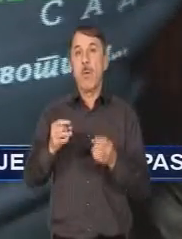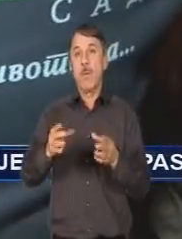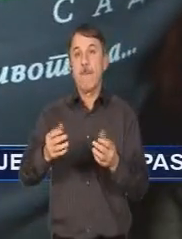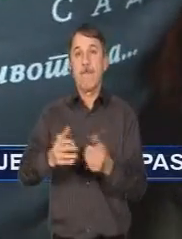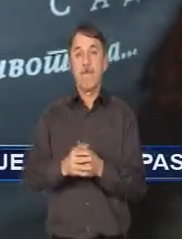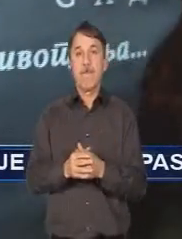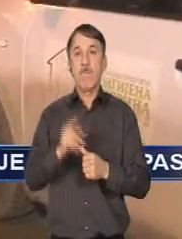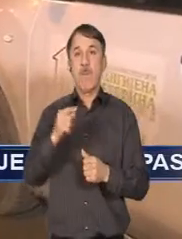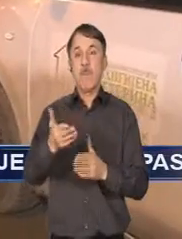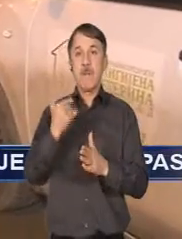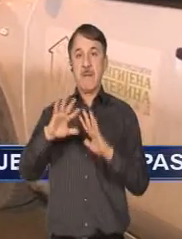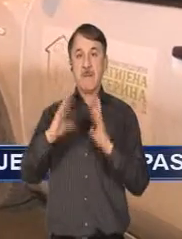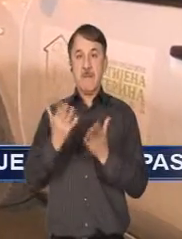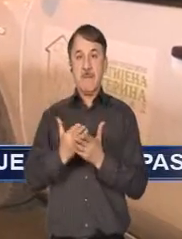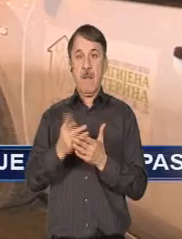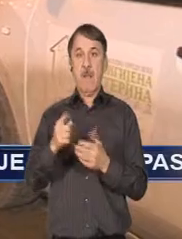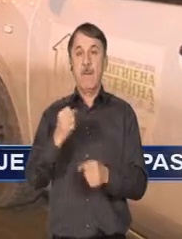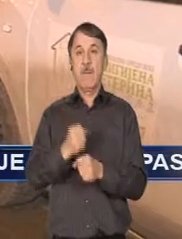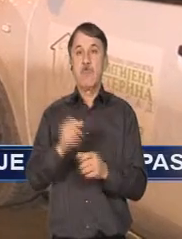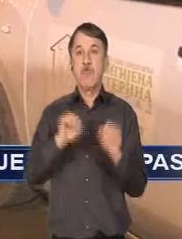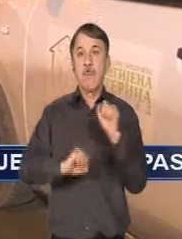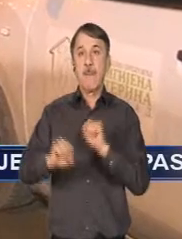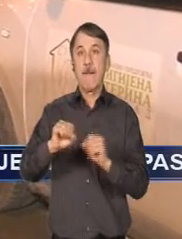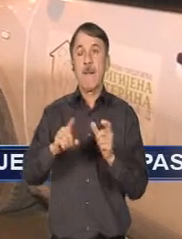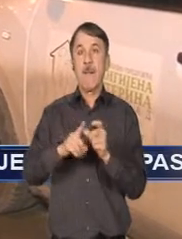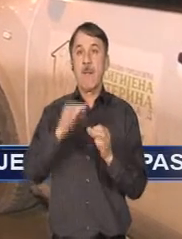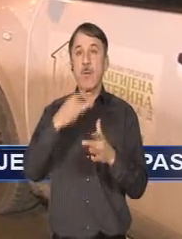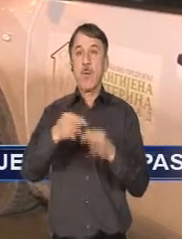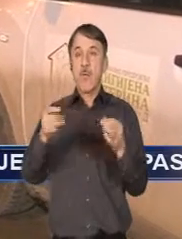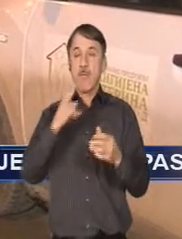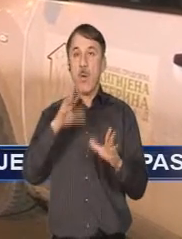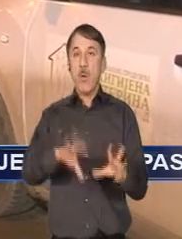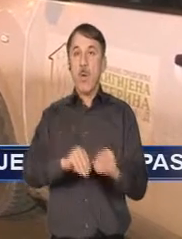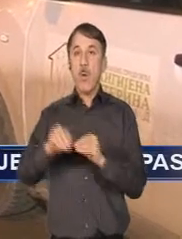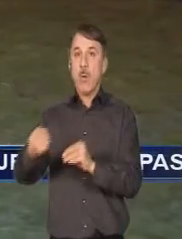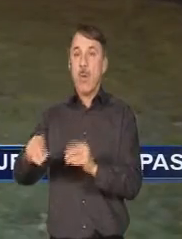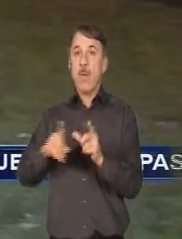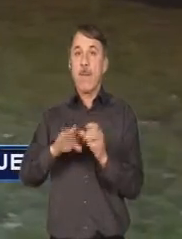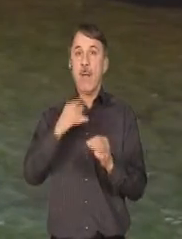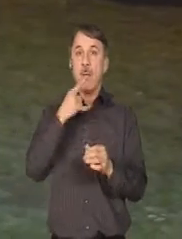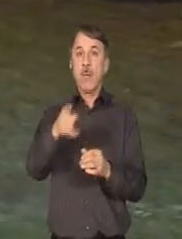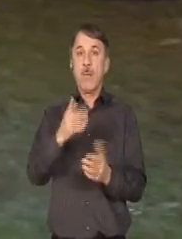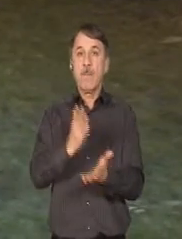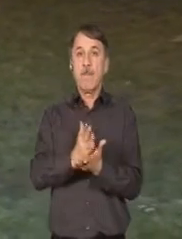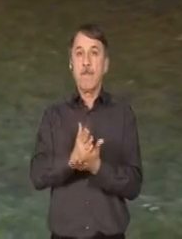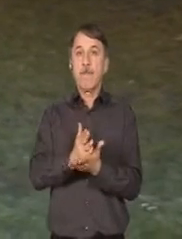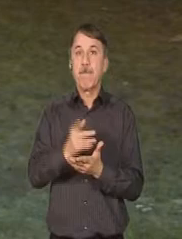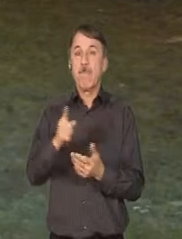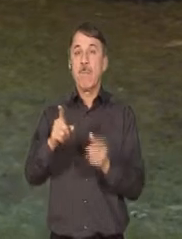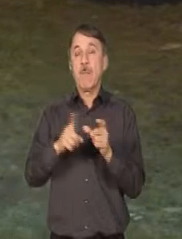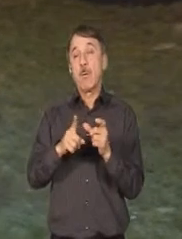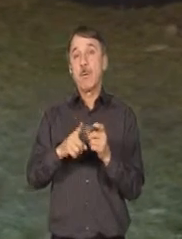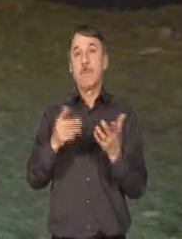ulice, a kako je rečeno, to su većinom bili vlasnički psi. Iz ovog preduzeća ukazali su da su učestaliji napadi vlasničkih